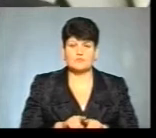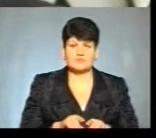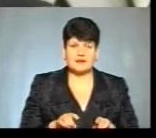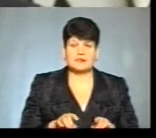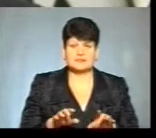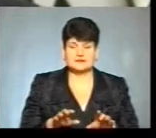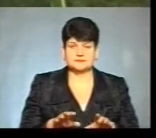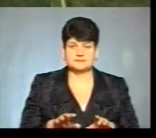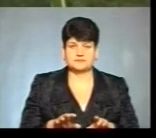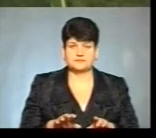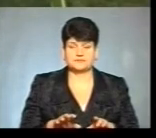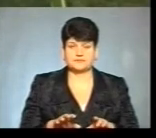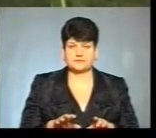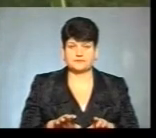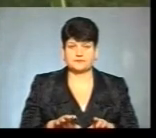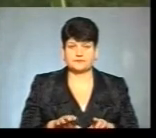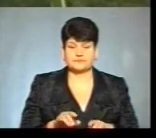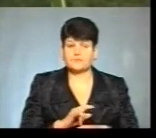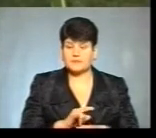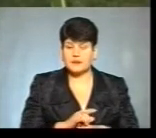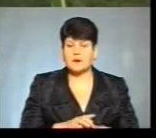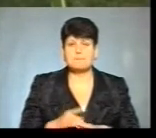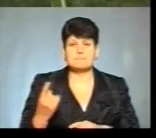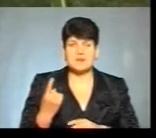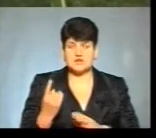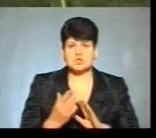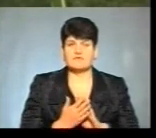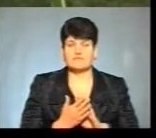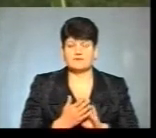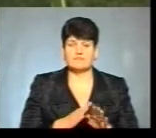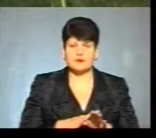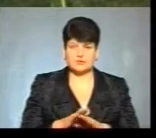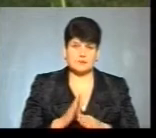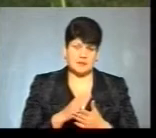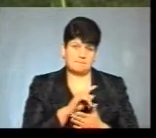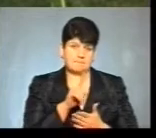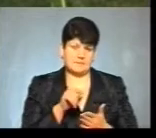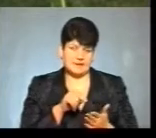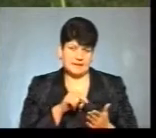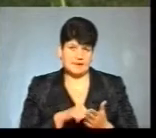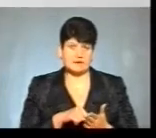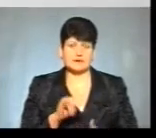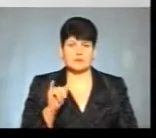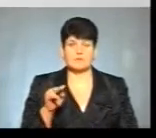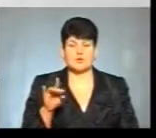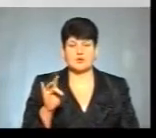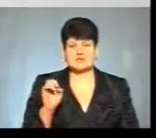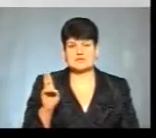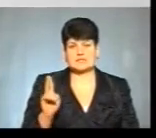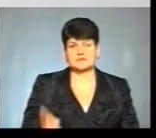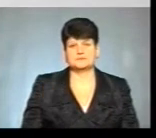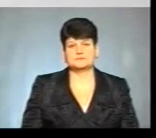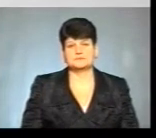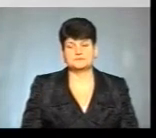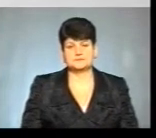Оце саме головне. Стосовно виконання передвиборчих обіцянок, маємо запитання від експерта Ігоря Процика.